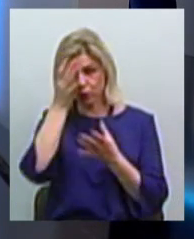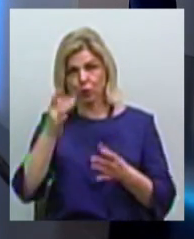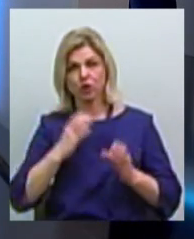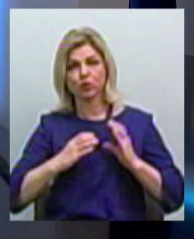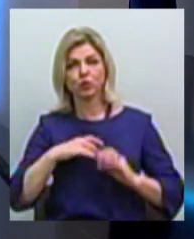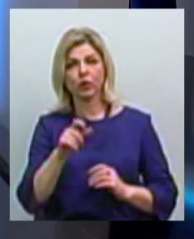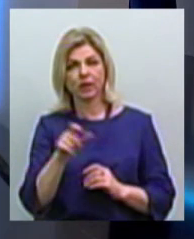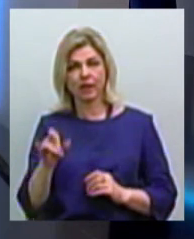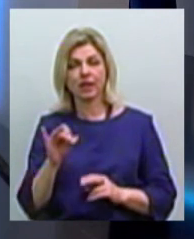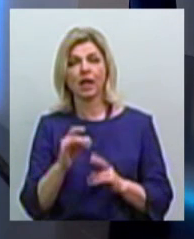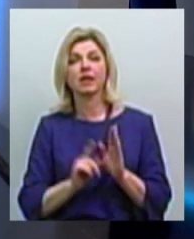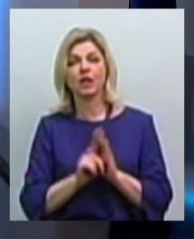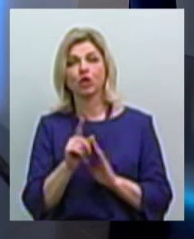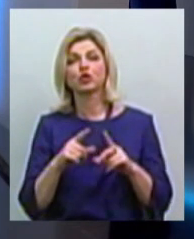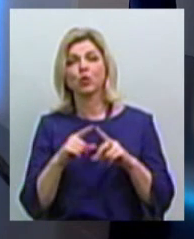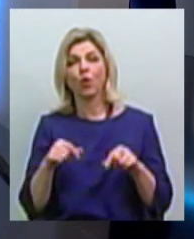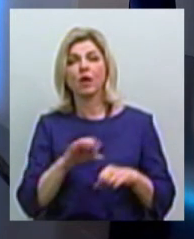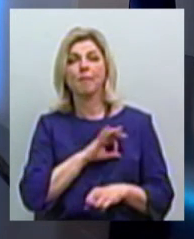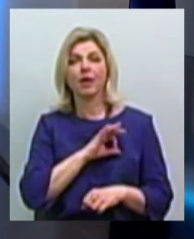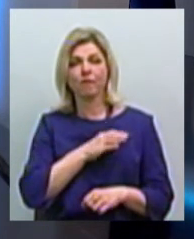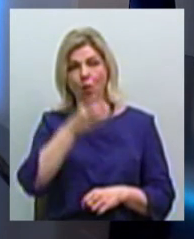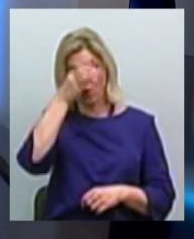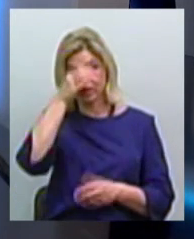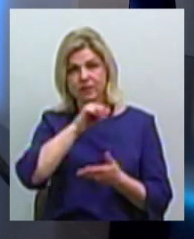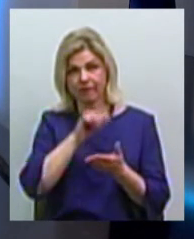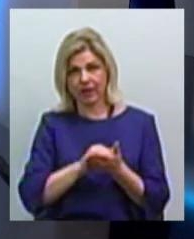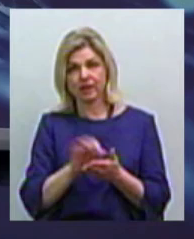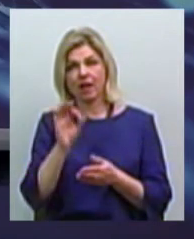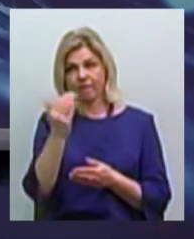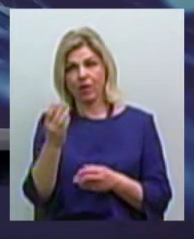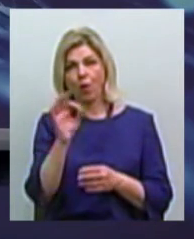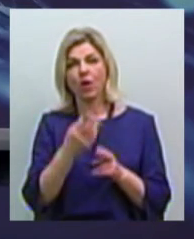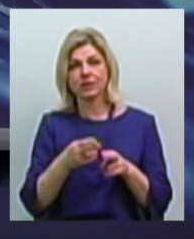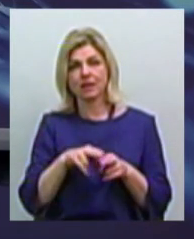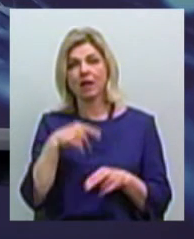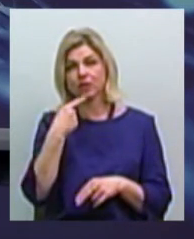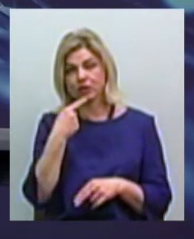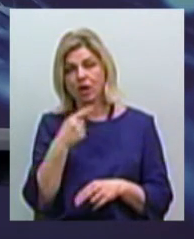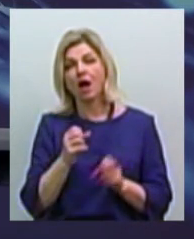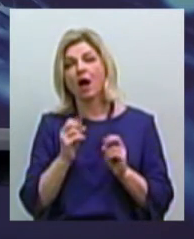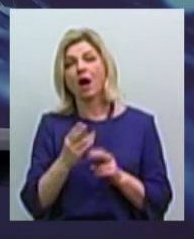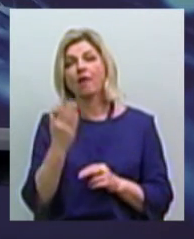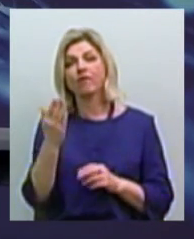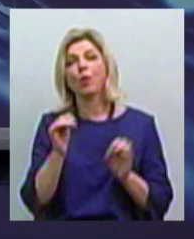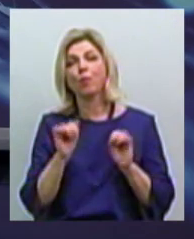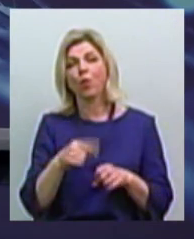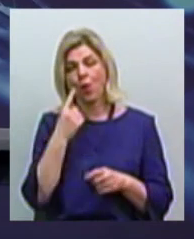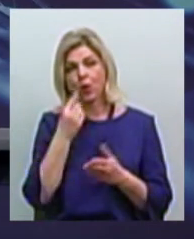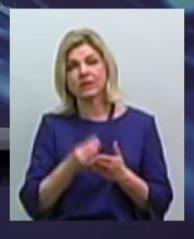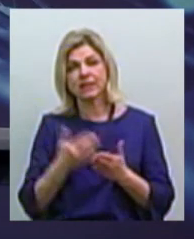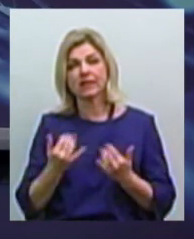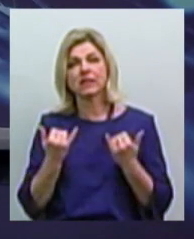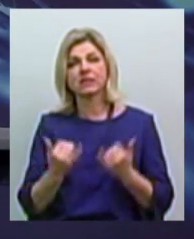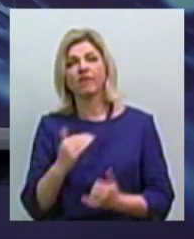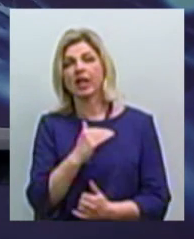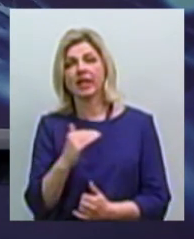цього стартував проєкт «Школа правової освіти». Ви про це зазначали. А як ви можете оцінити сьогоднішній